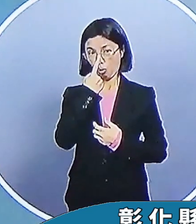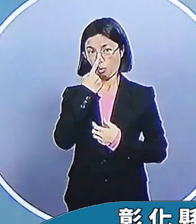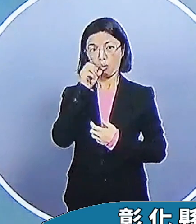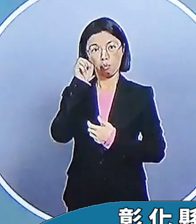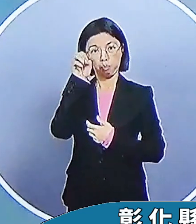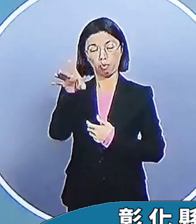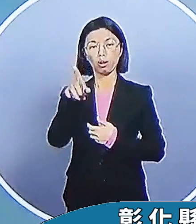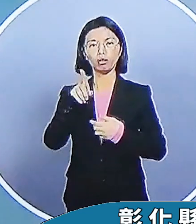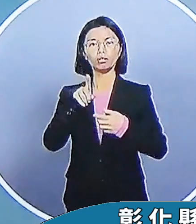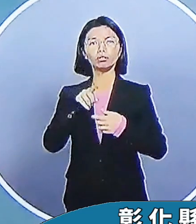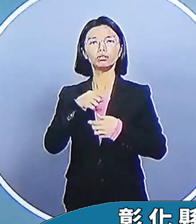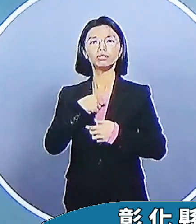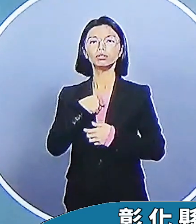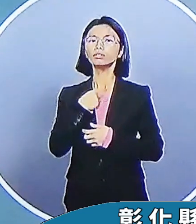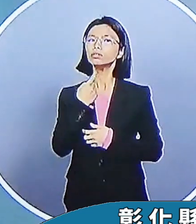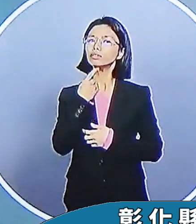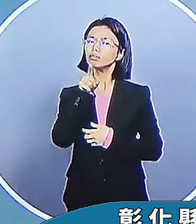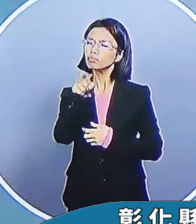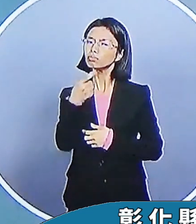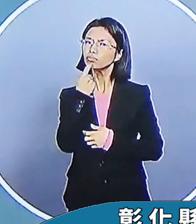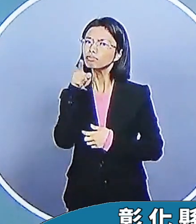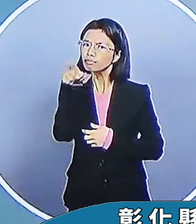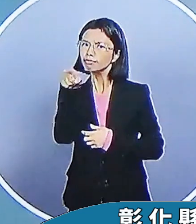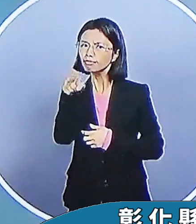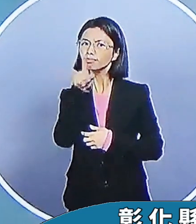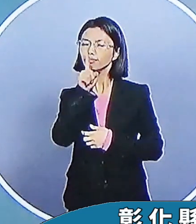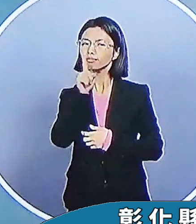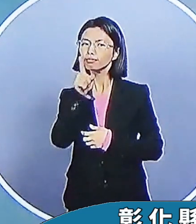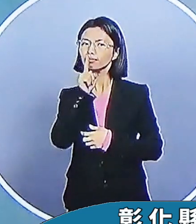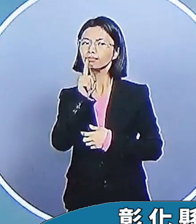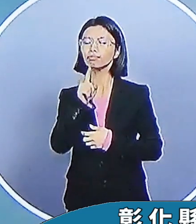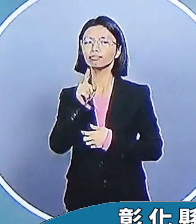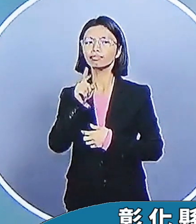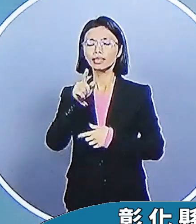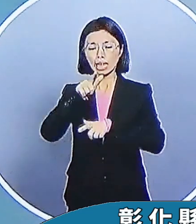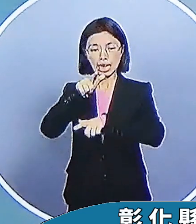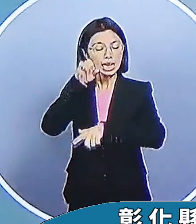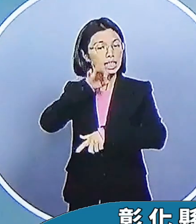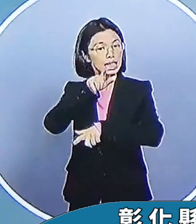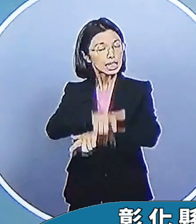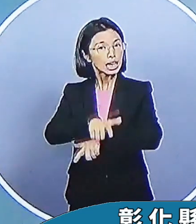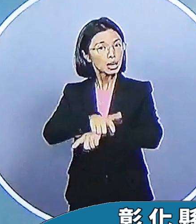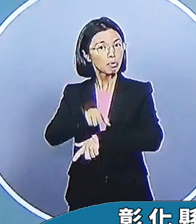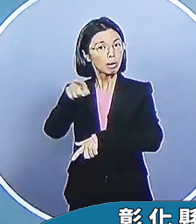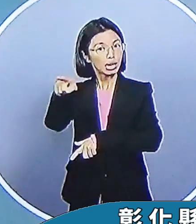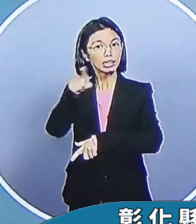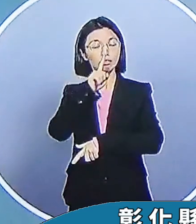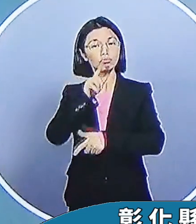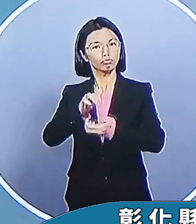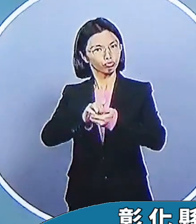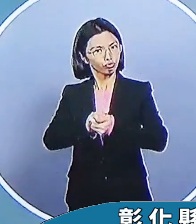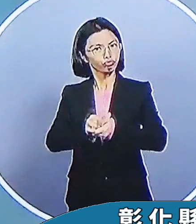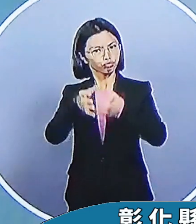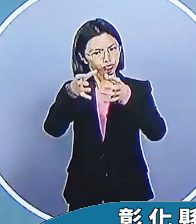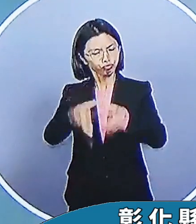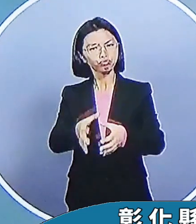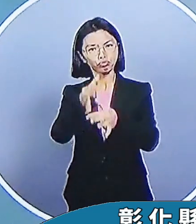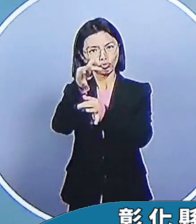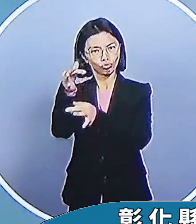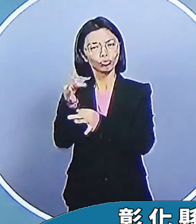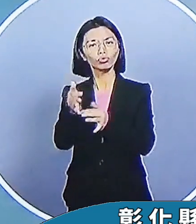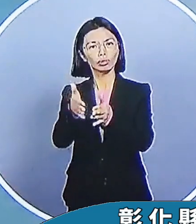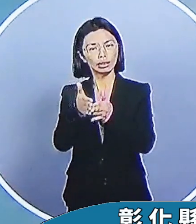的。将对甲你质疑的是南彰化的捷运，咱希望讲南彰化的捷运，你就是爱建置完全